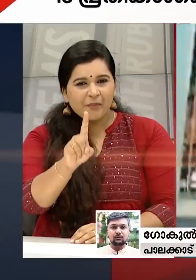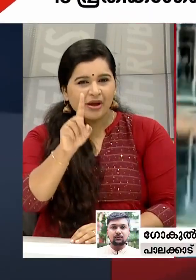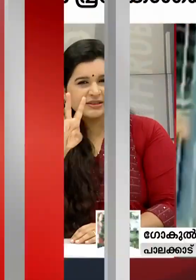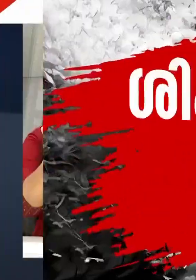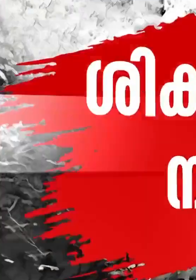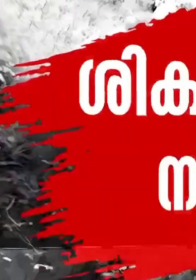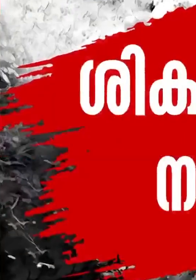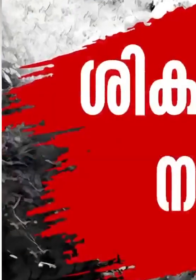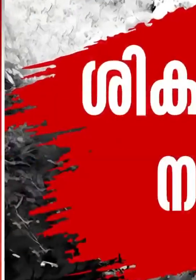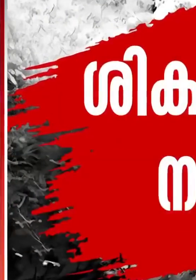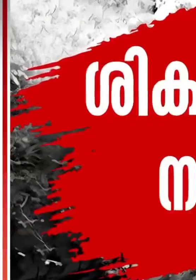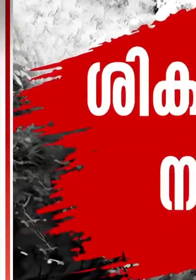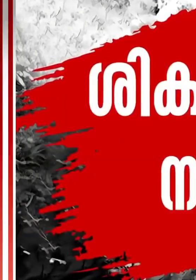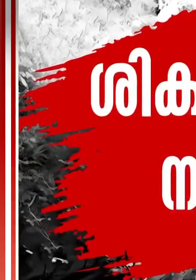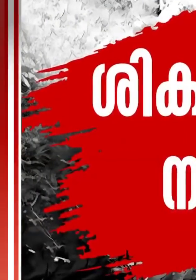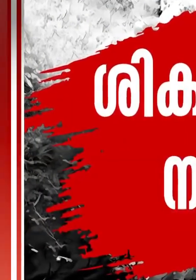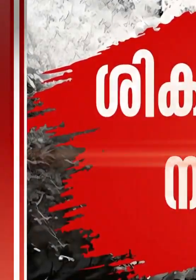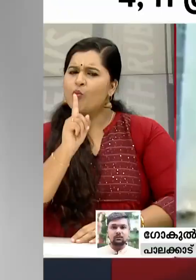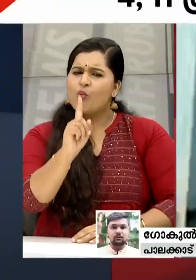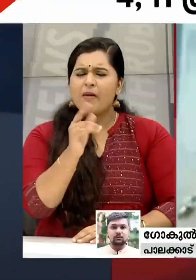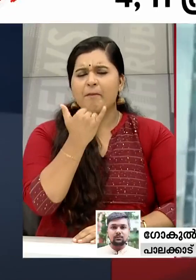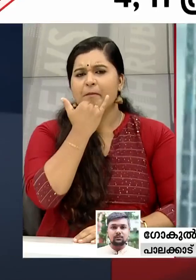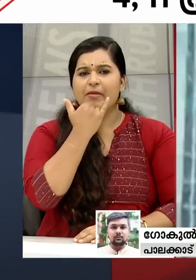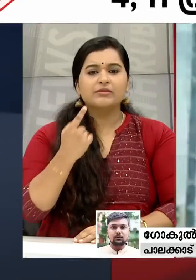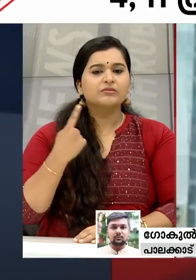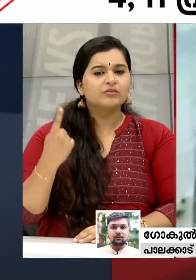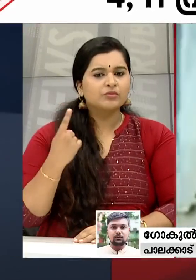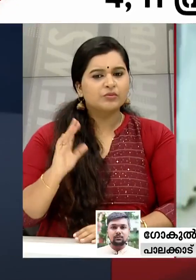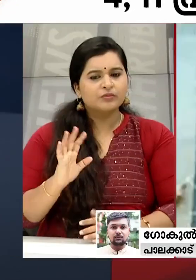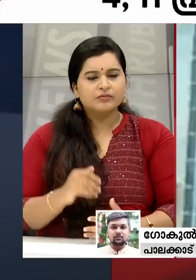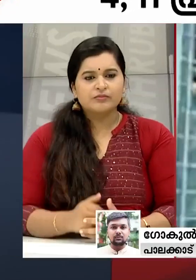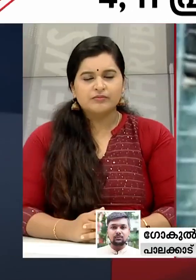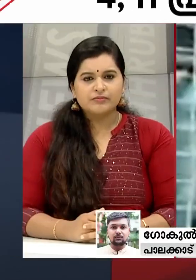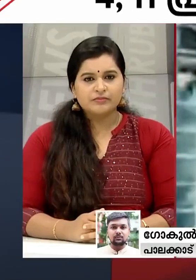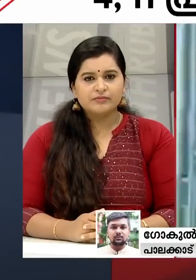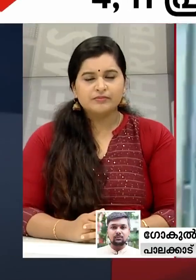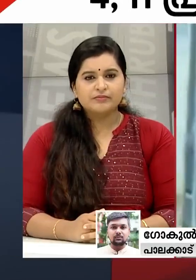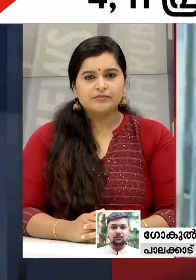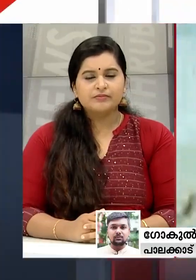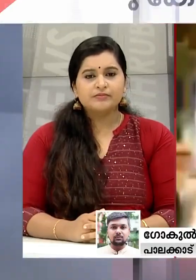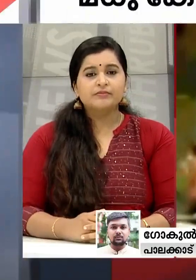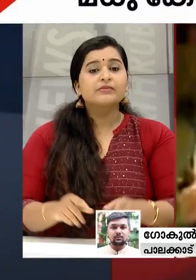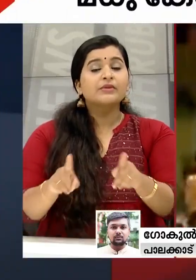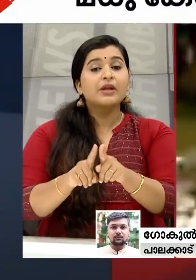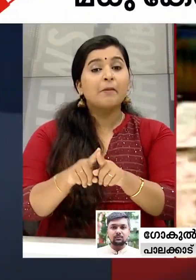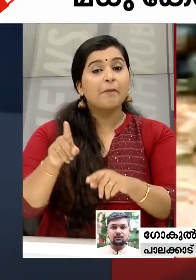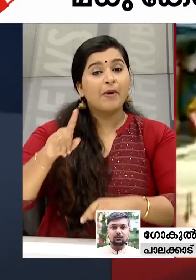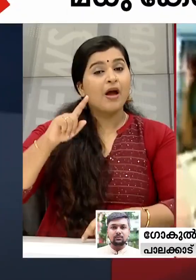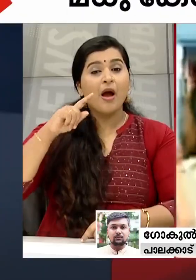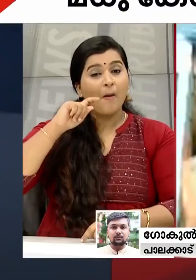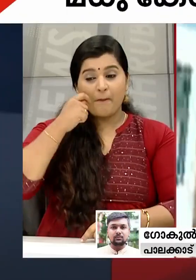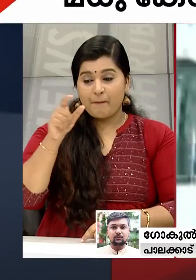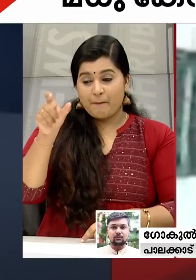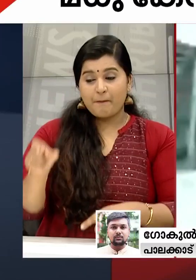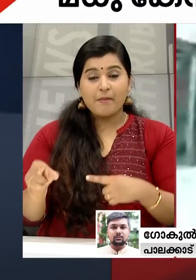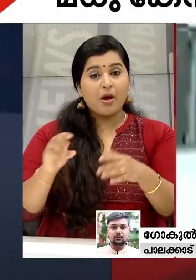എന്ന ഒരു വകുപ്പ് മാത്രമാണ് തെളിഞ്ഞിട്ടുള്ളത്. അദ്ദേഹം കാട്ടിൽ പോയിരുന്നു, അല്ലെങ്കിൽ ഈ പറയുന്ന മധുവിനെ പിടിച്ചുകൊണ്ടുവരുന്നു എന്നുള്ള